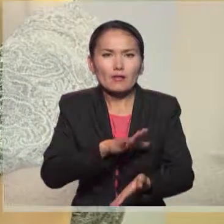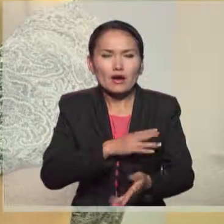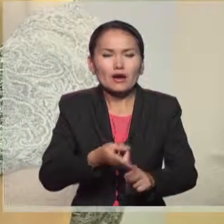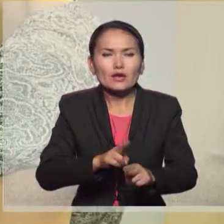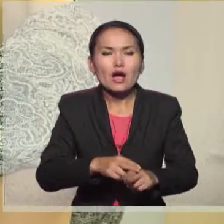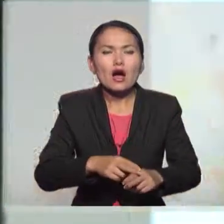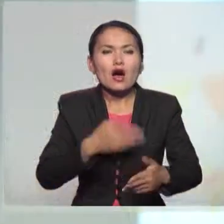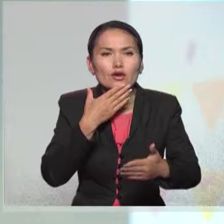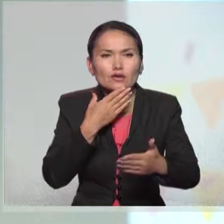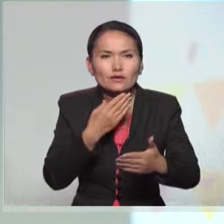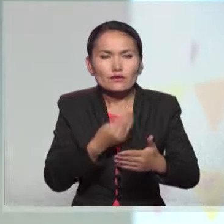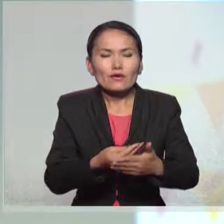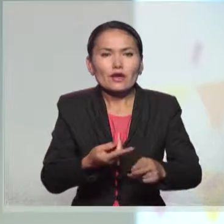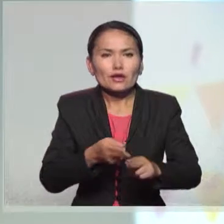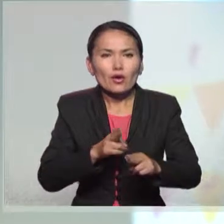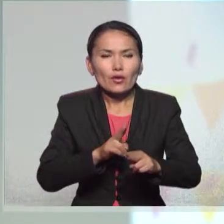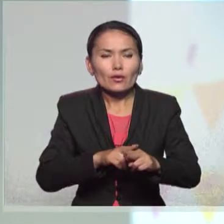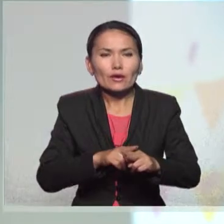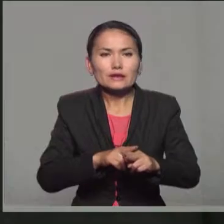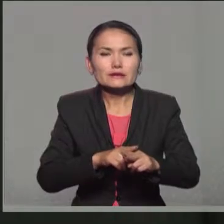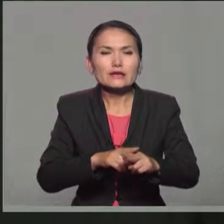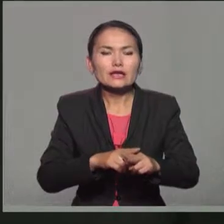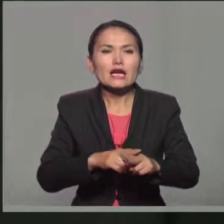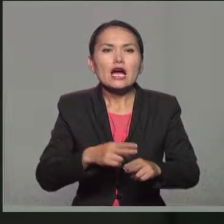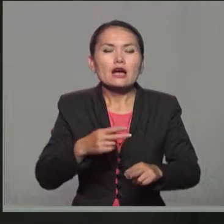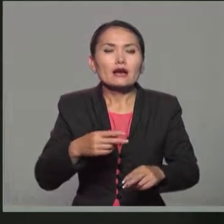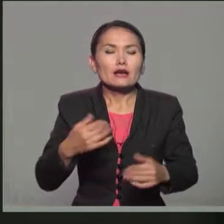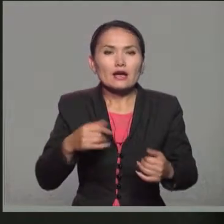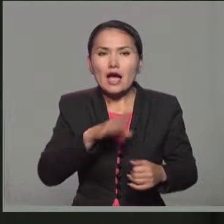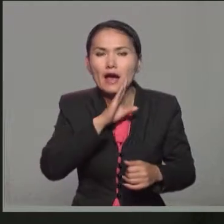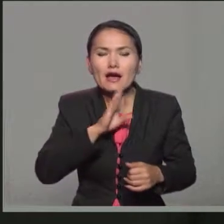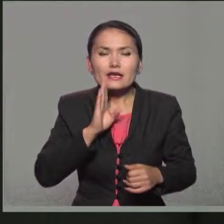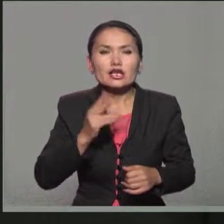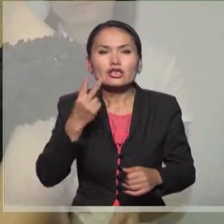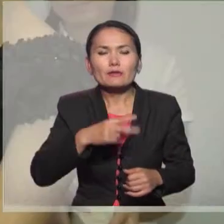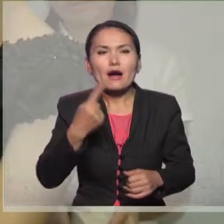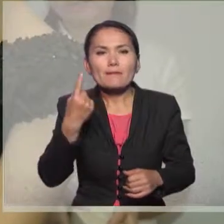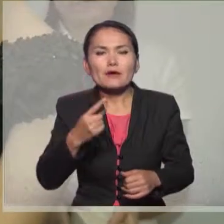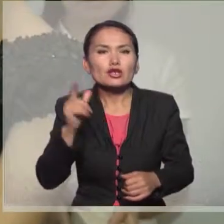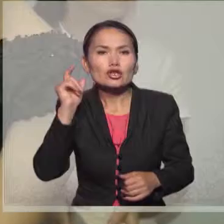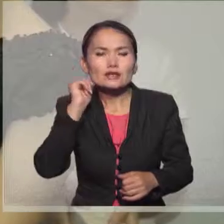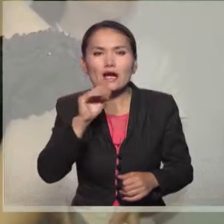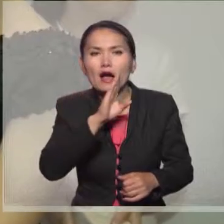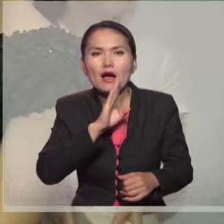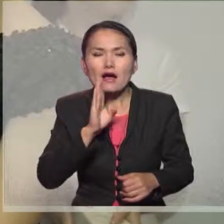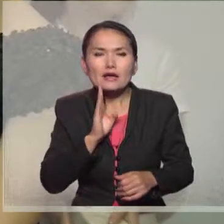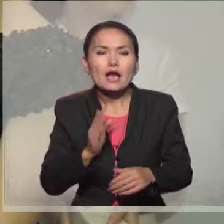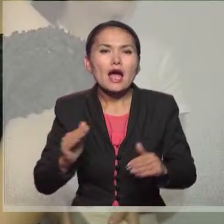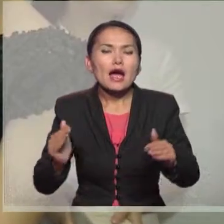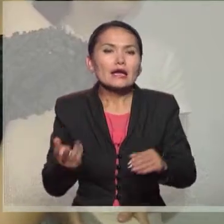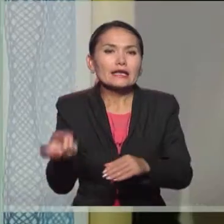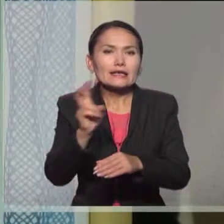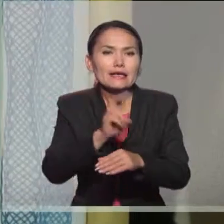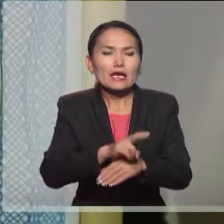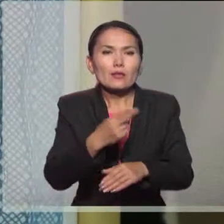жайы туралы ақпарат алуға келген 21 жастағы Анна Вендер орталық қызметкері көмегімен ЕГОВ порталына тіркелді. Сөйтсе